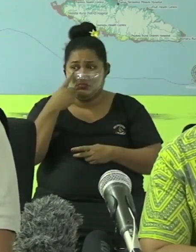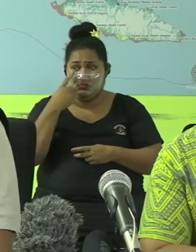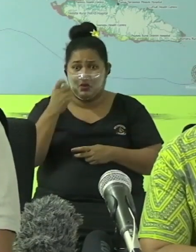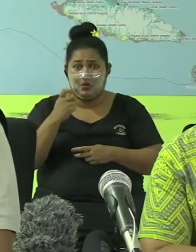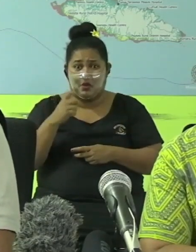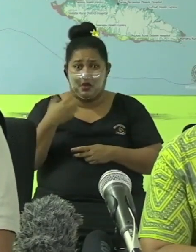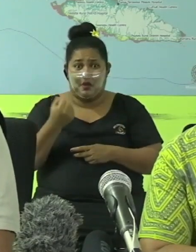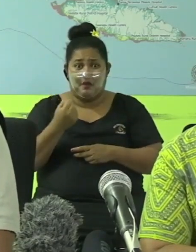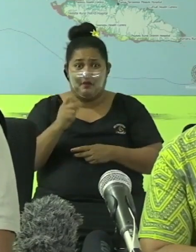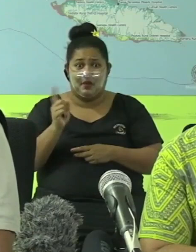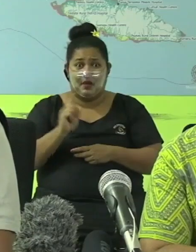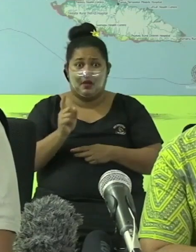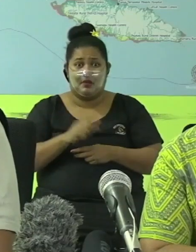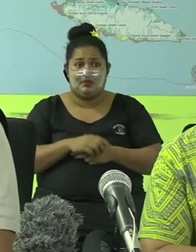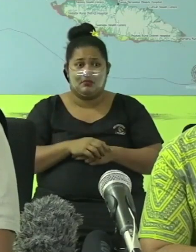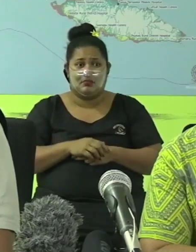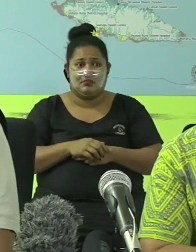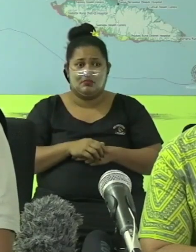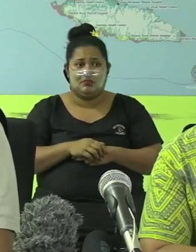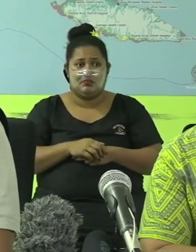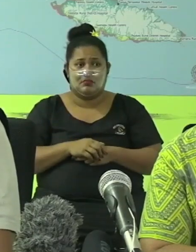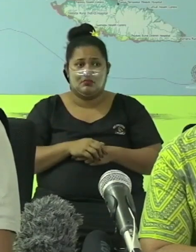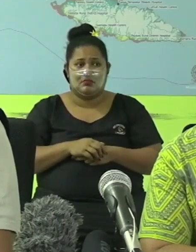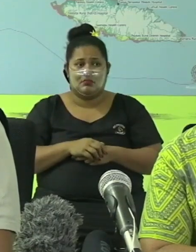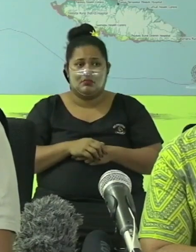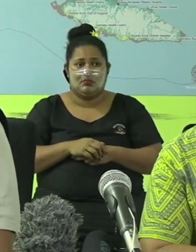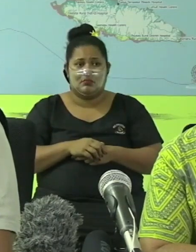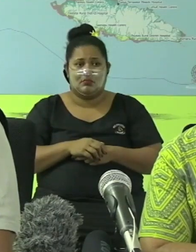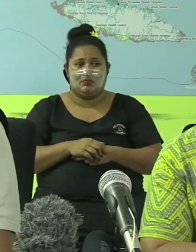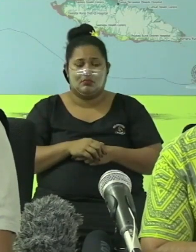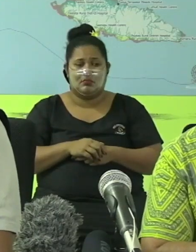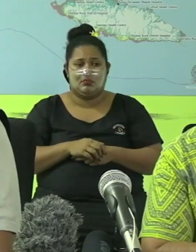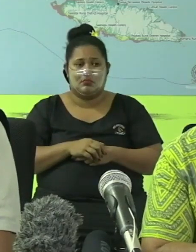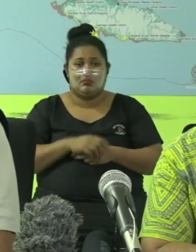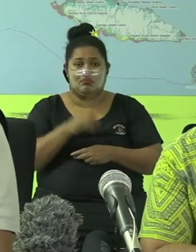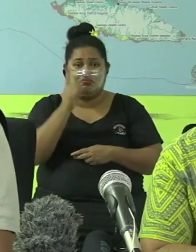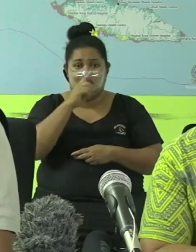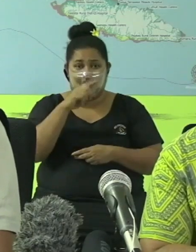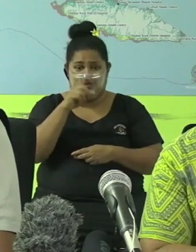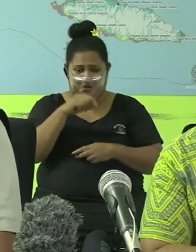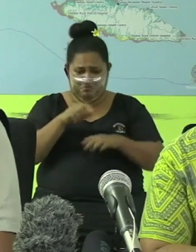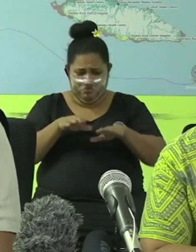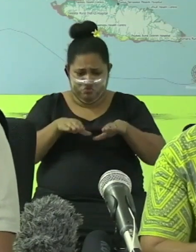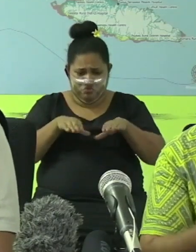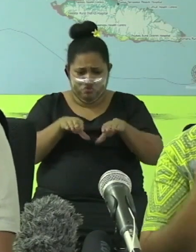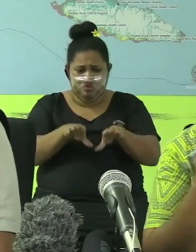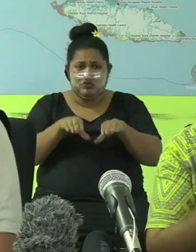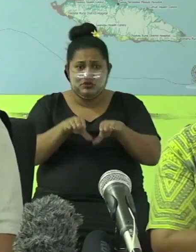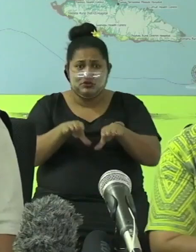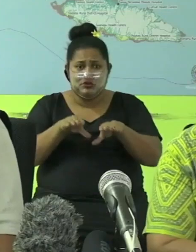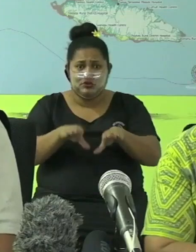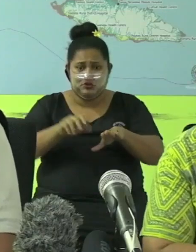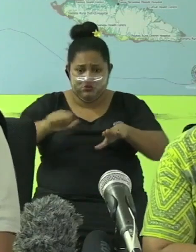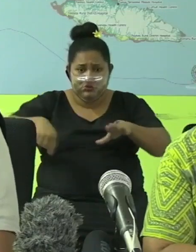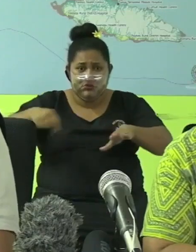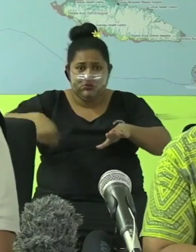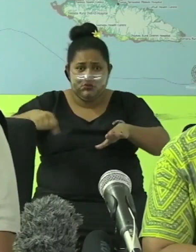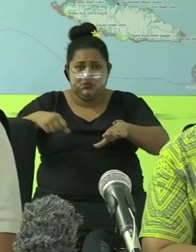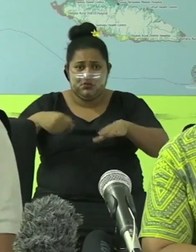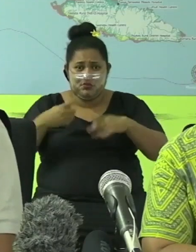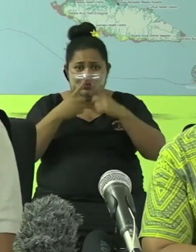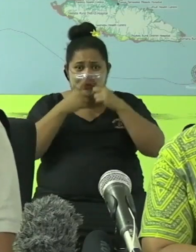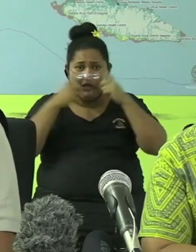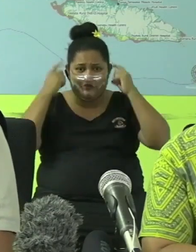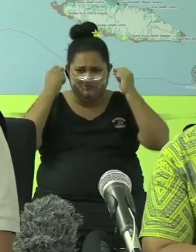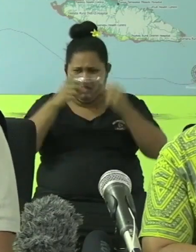tamai ia tātou e o loo iai su'i tulaga faapena ua tapena ai mas faapena e